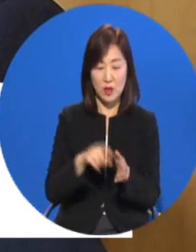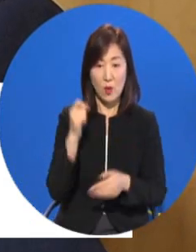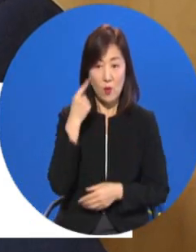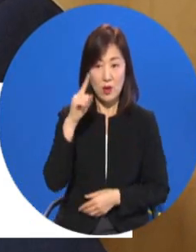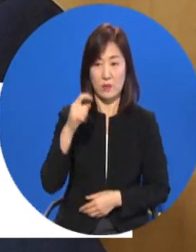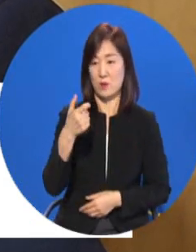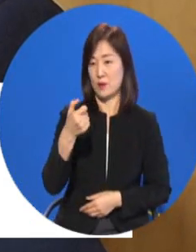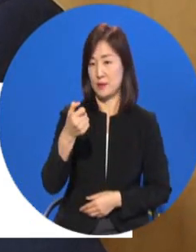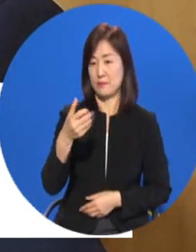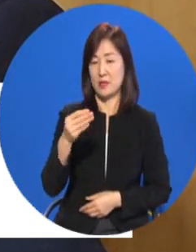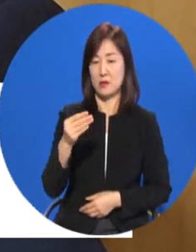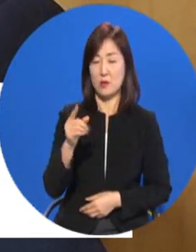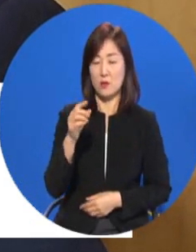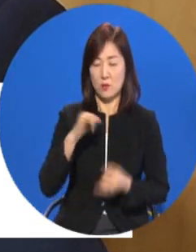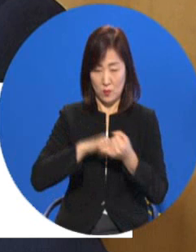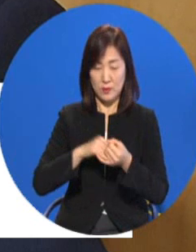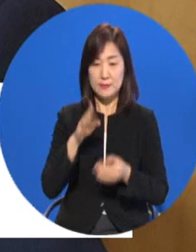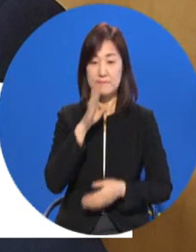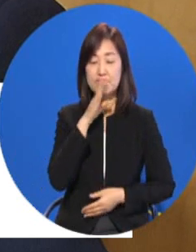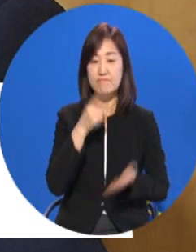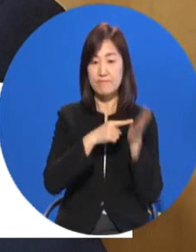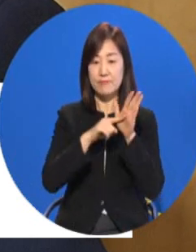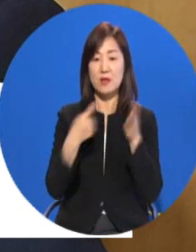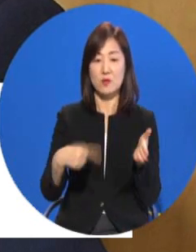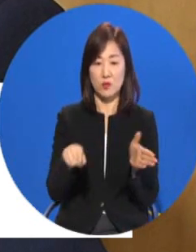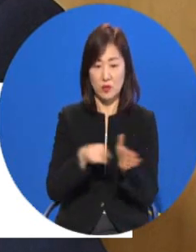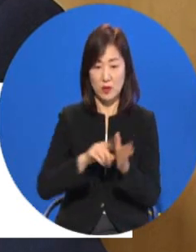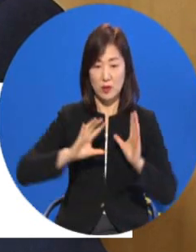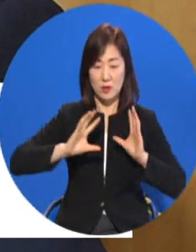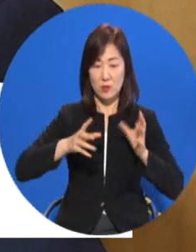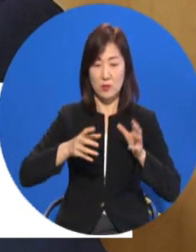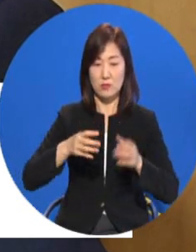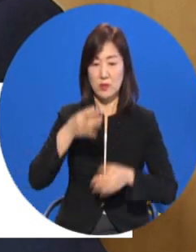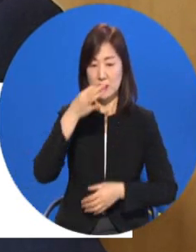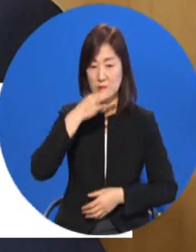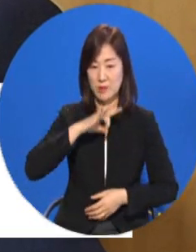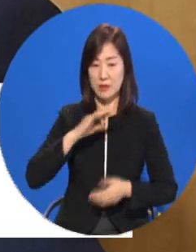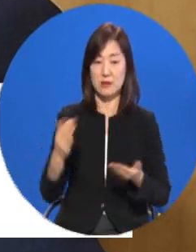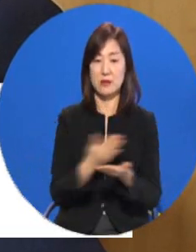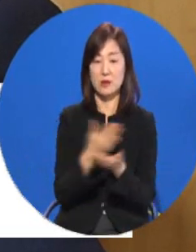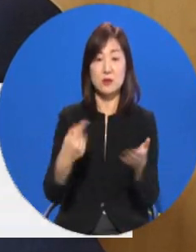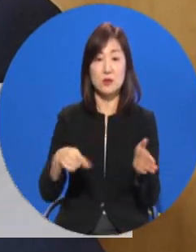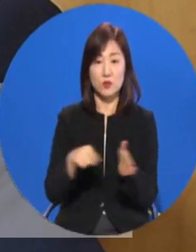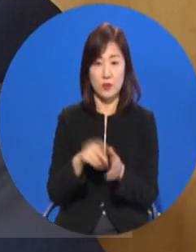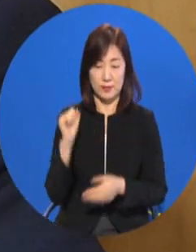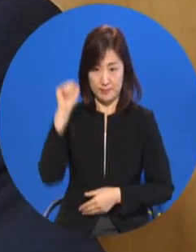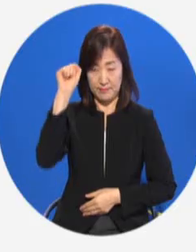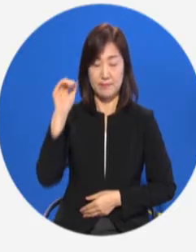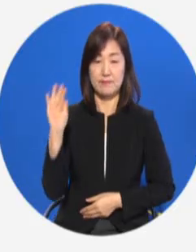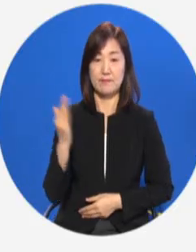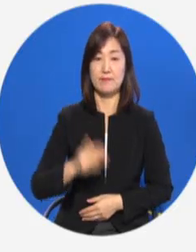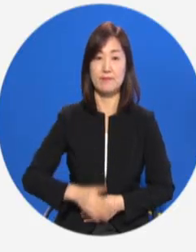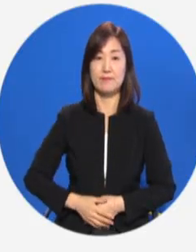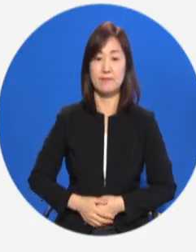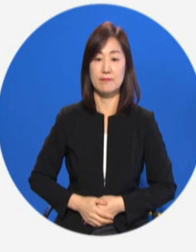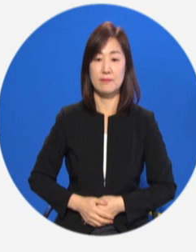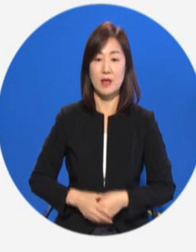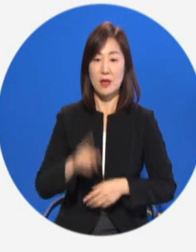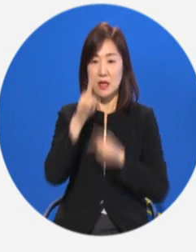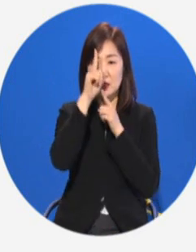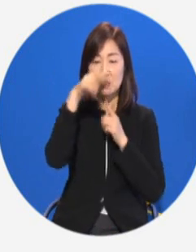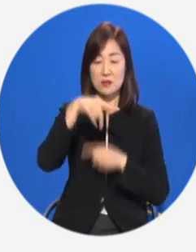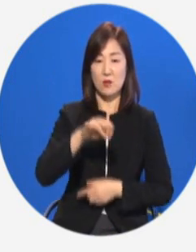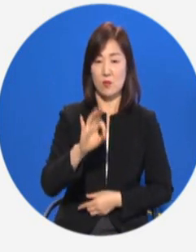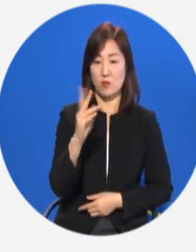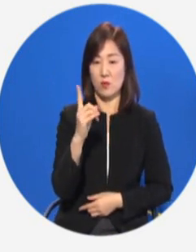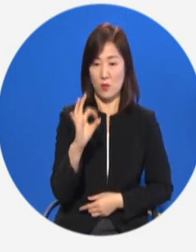꼭 출연 될 수 있도록 그 국민 배 장계를 실시하게 의해서 제가 출마하게 되었습니다 이정돈 국가